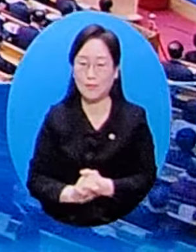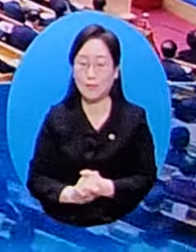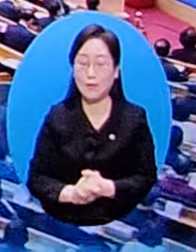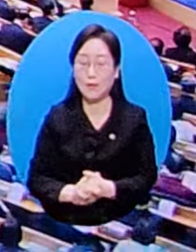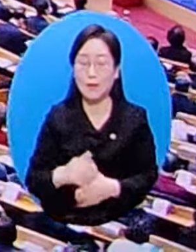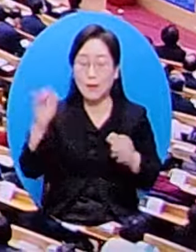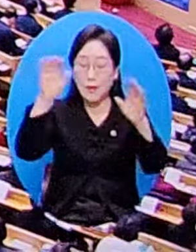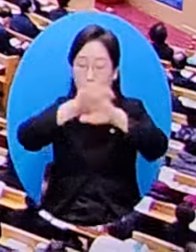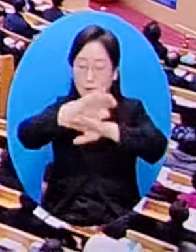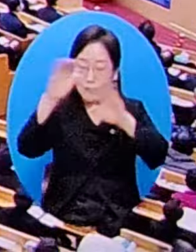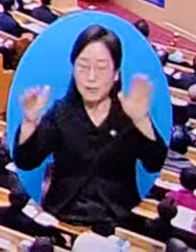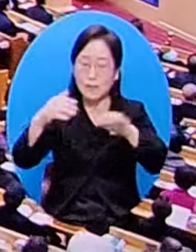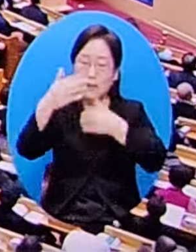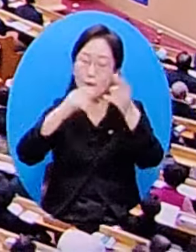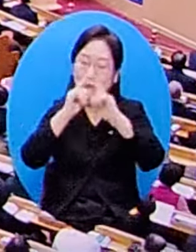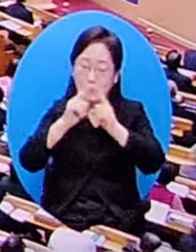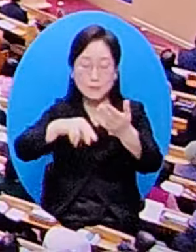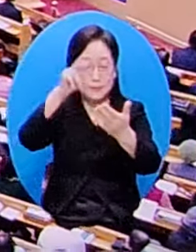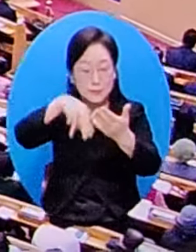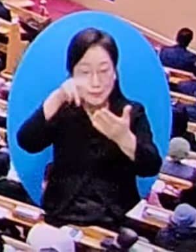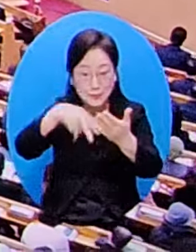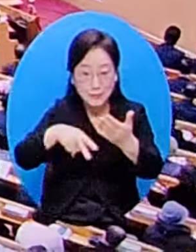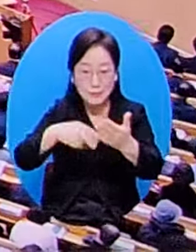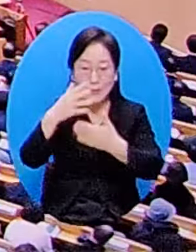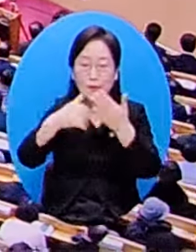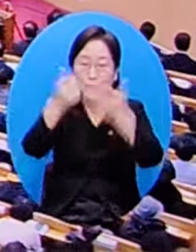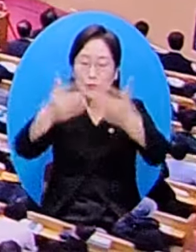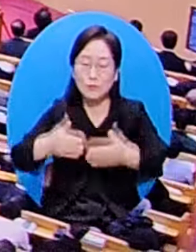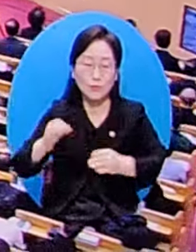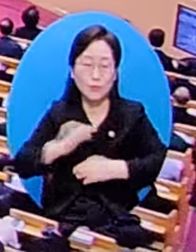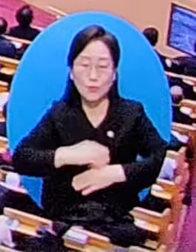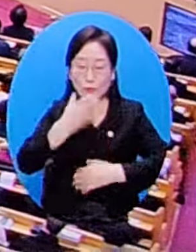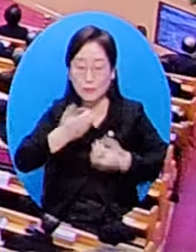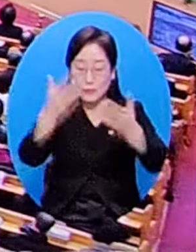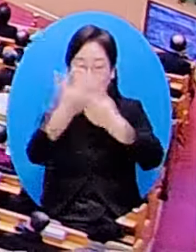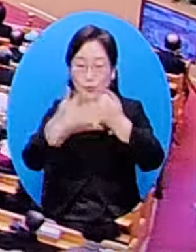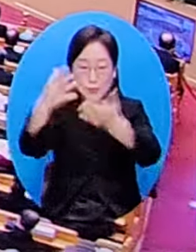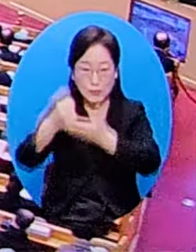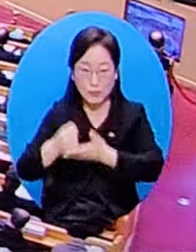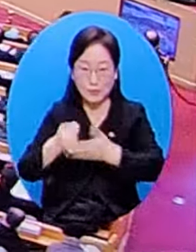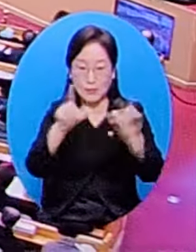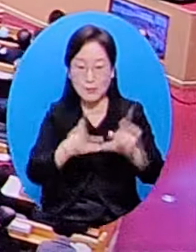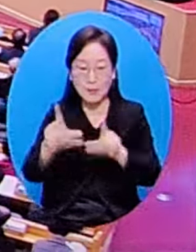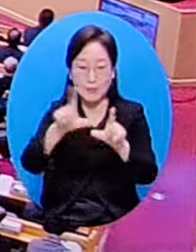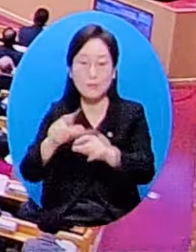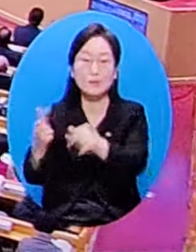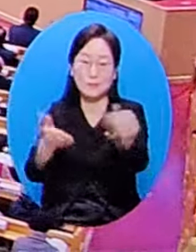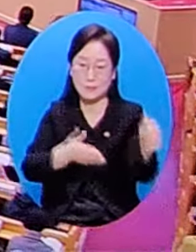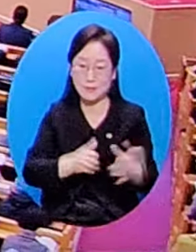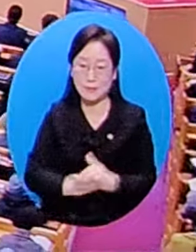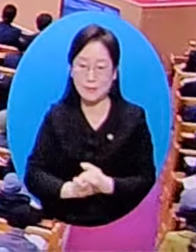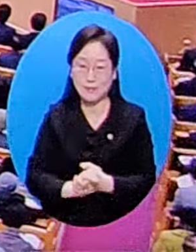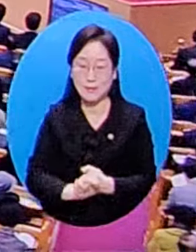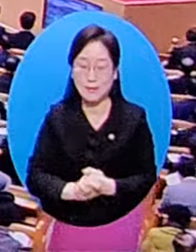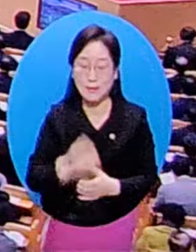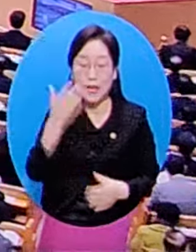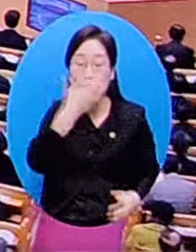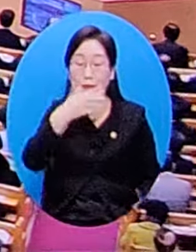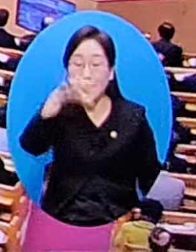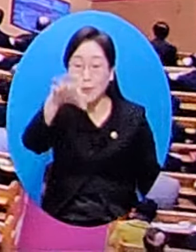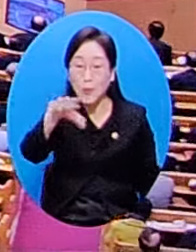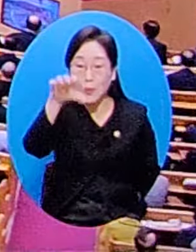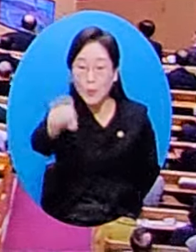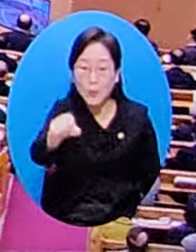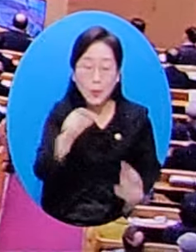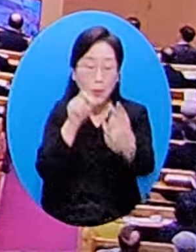말씀을 주여로 읽고 묵상함으로 하나님의 주신 놀라운 은혜와 축복을 받은 우리는 우리 모두가 되어야 할 것입니다. 가나안 정복을 앞둔 여호수아에게